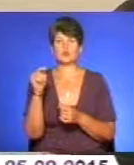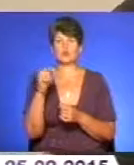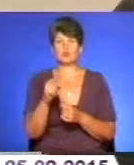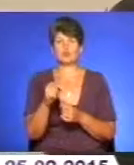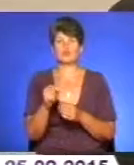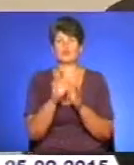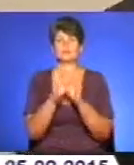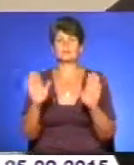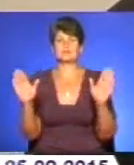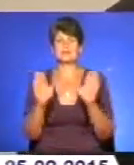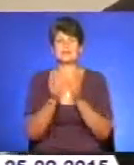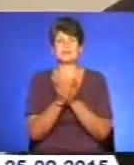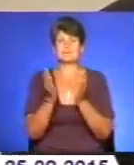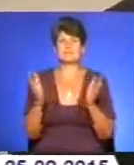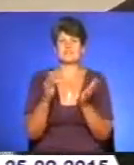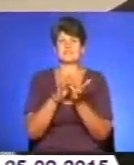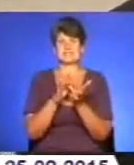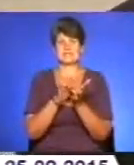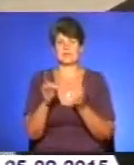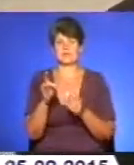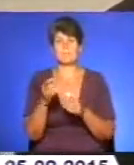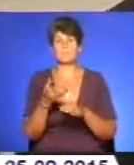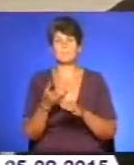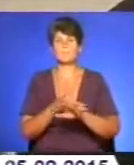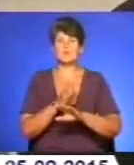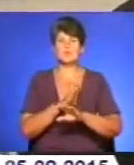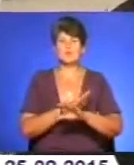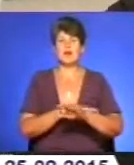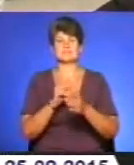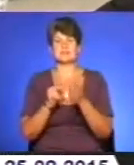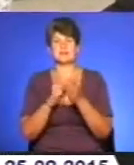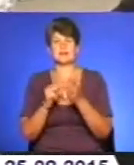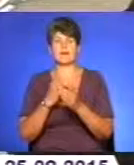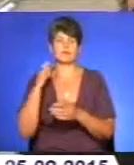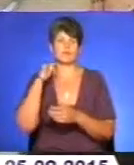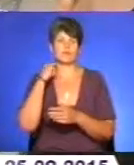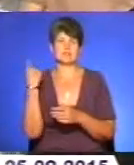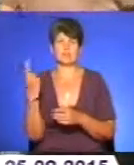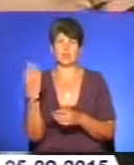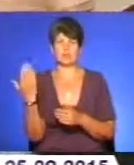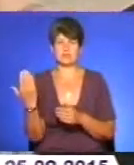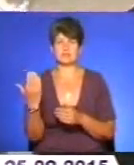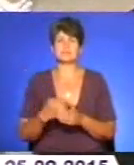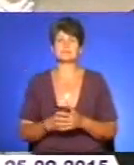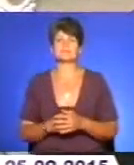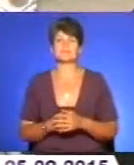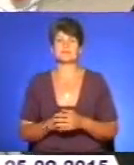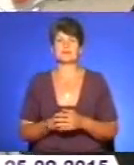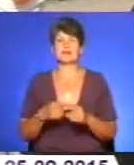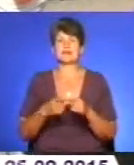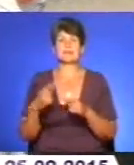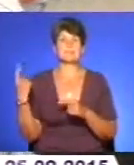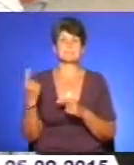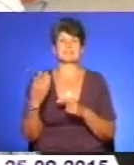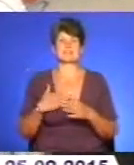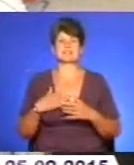репертуар, пісні більше з центрального регіону – це Полтавська, Черкаська, Кіровоградська область. Ну, це перший наш